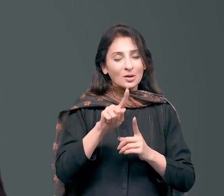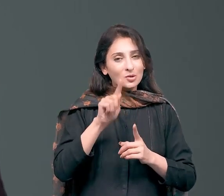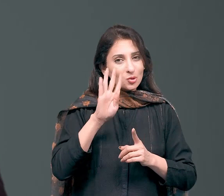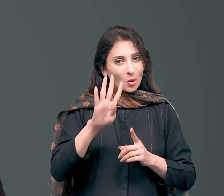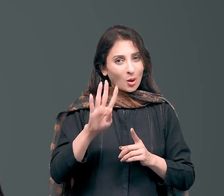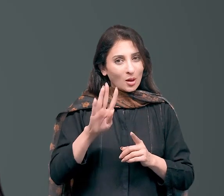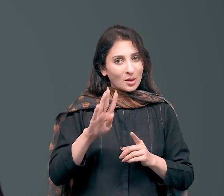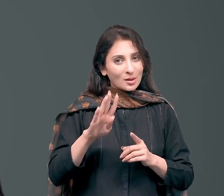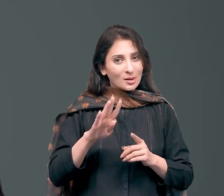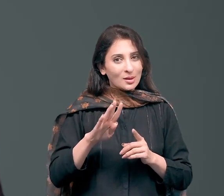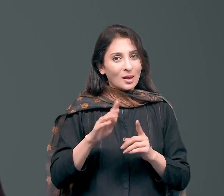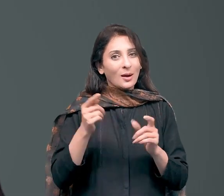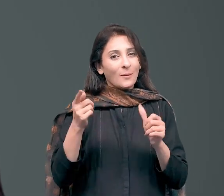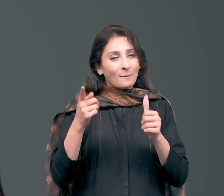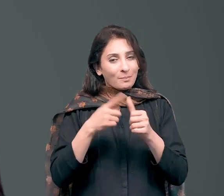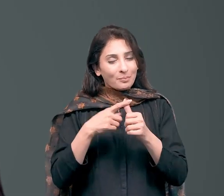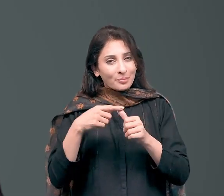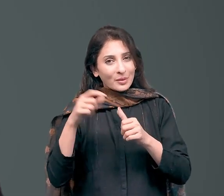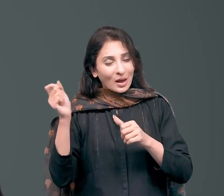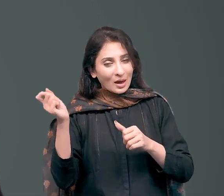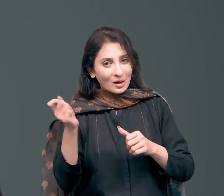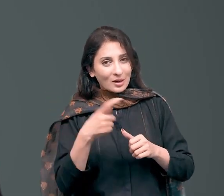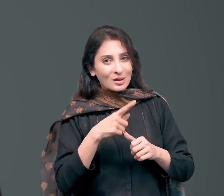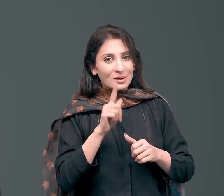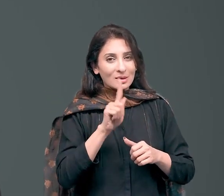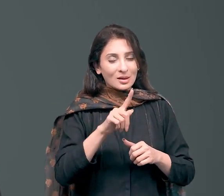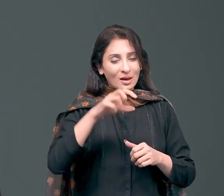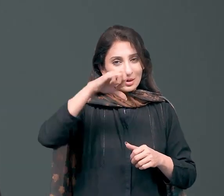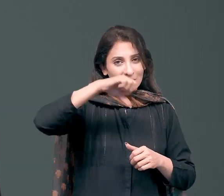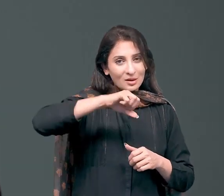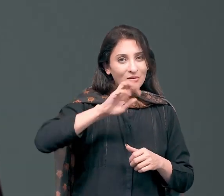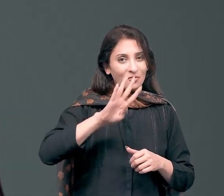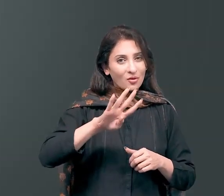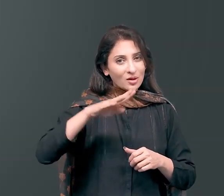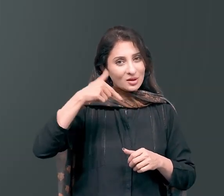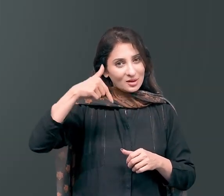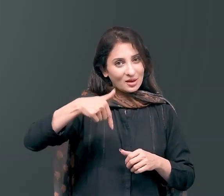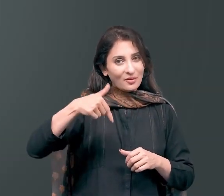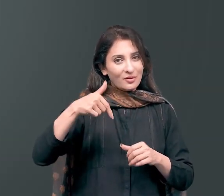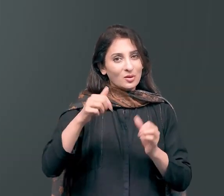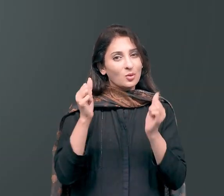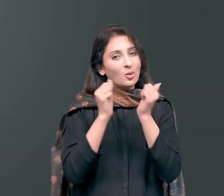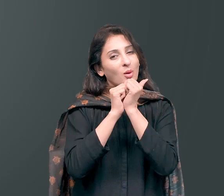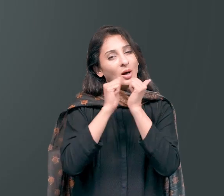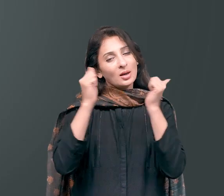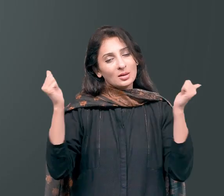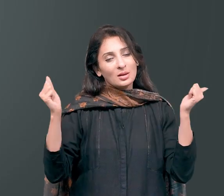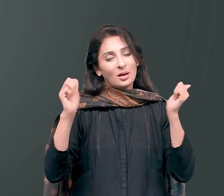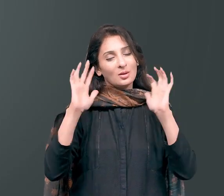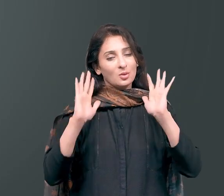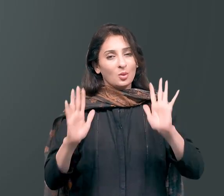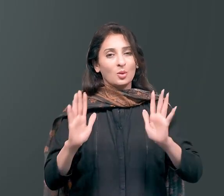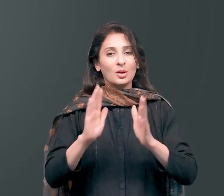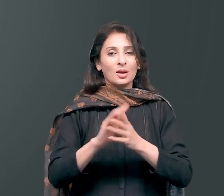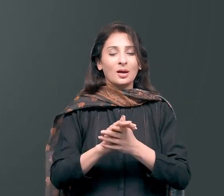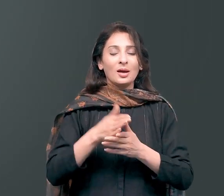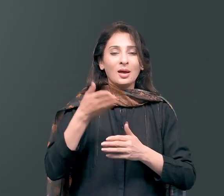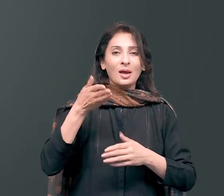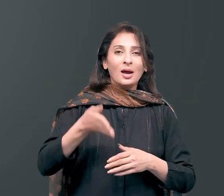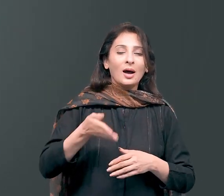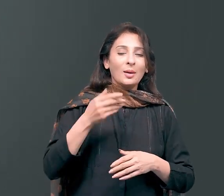بہرحال پاکستان 14 اگست 1947 کو بن گیا۔ آج پاکستان میں جو مسلمانوں کی حالت